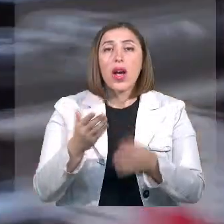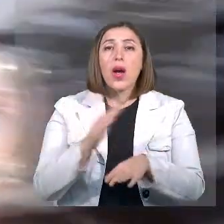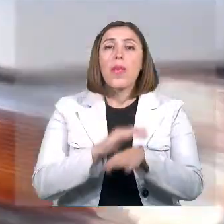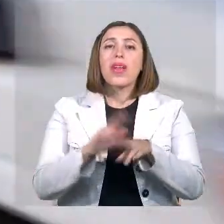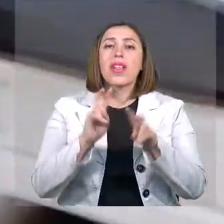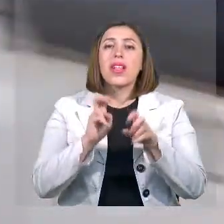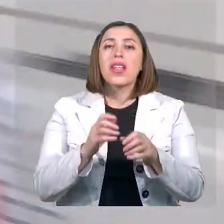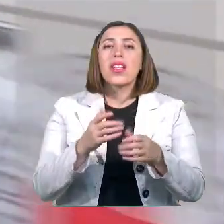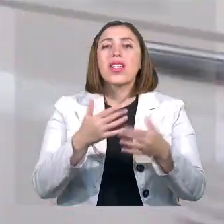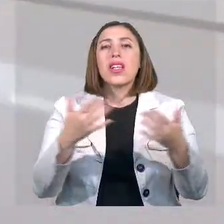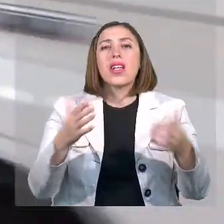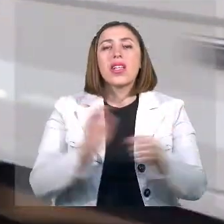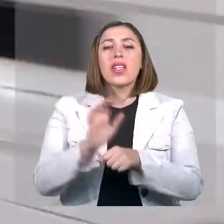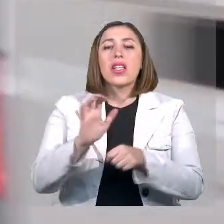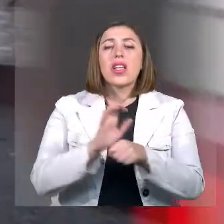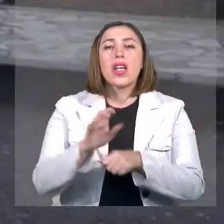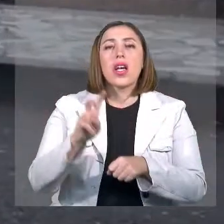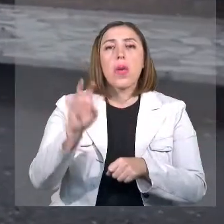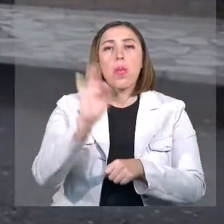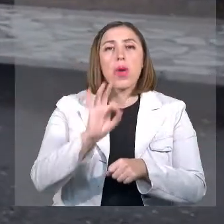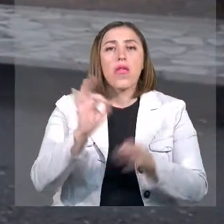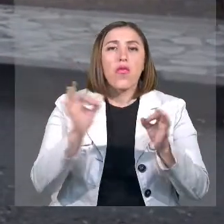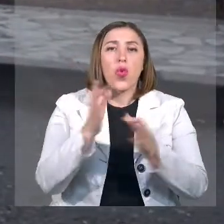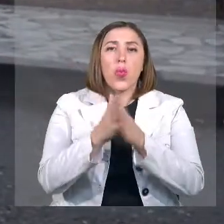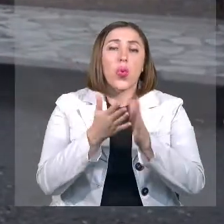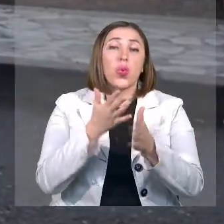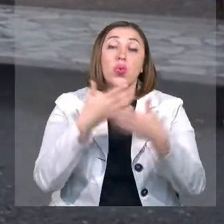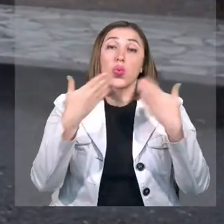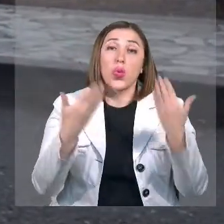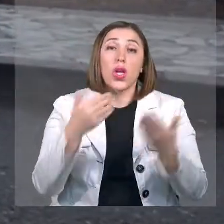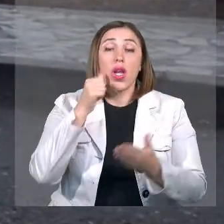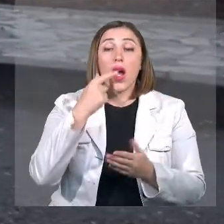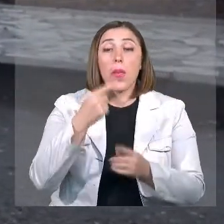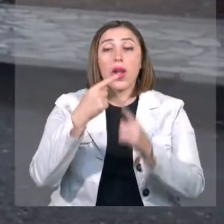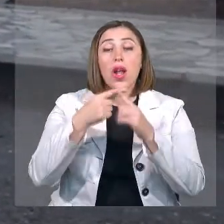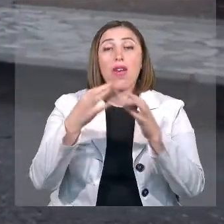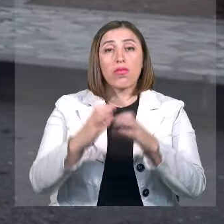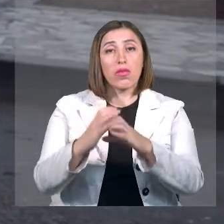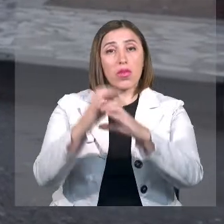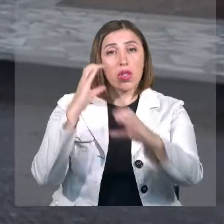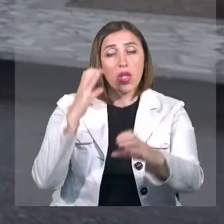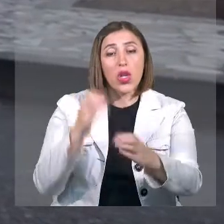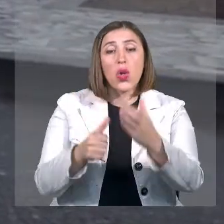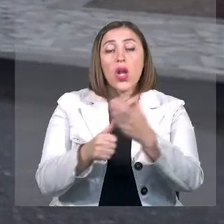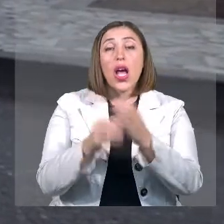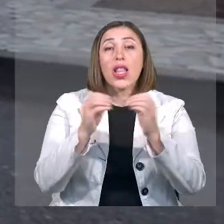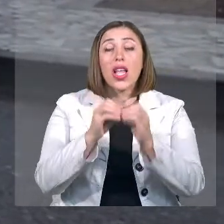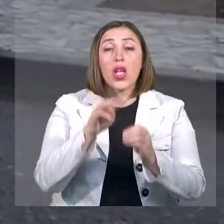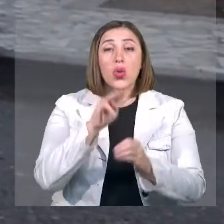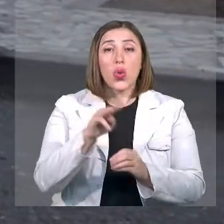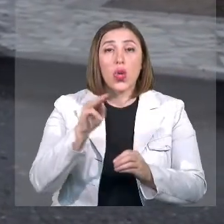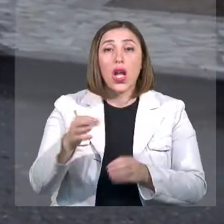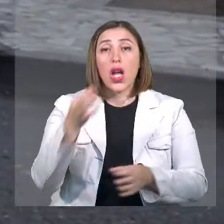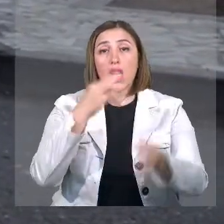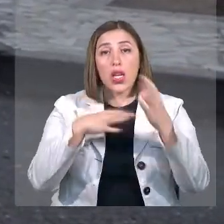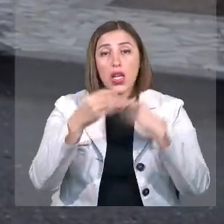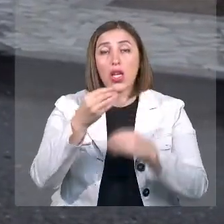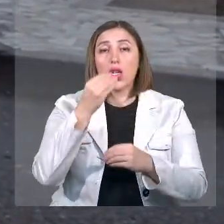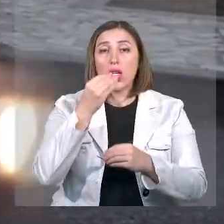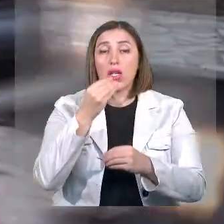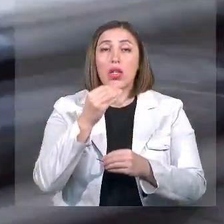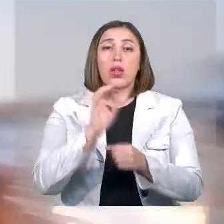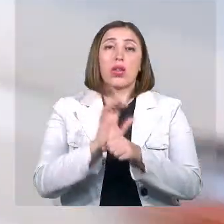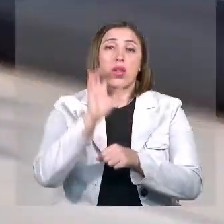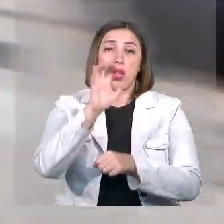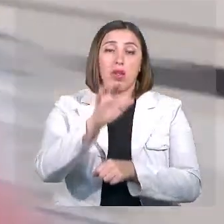բեռ արցախցիներին հասցնելու վերաբերյալ։ Երեք կարմիր խաչի բեռնատարով ու միջնորդությամբ 10 տոննա դեղորայք ու սնունդեր